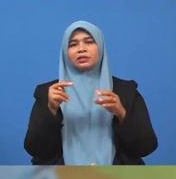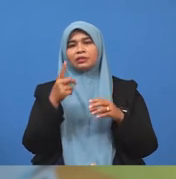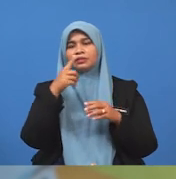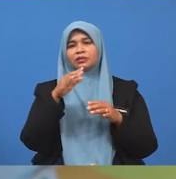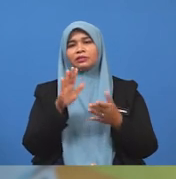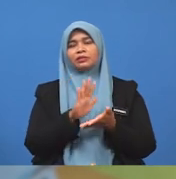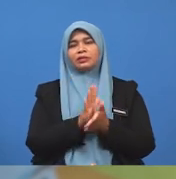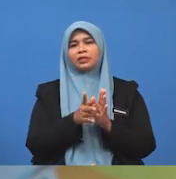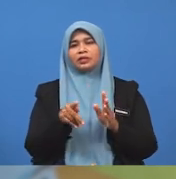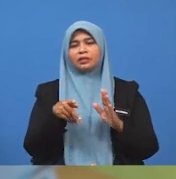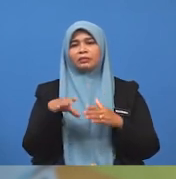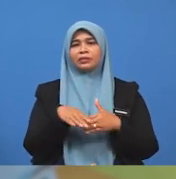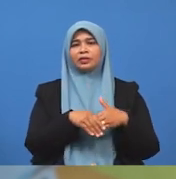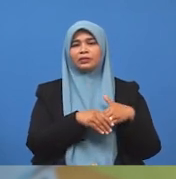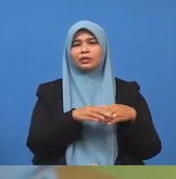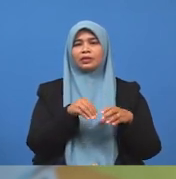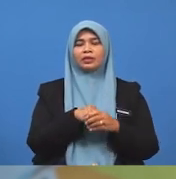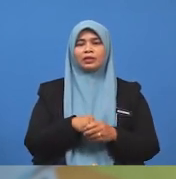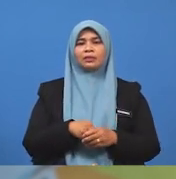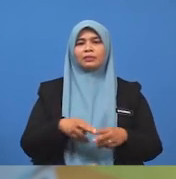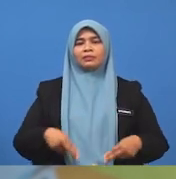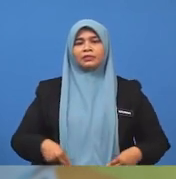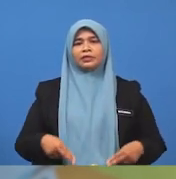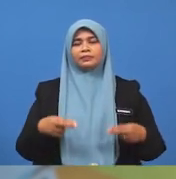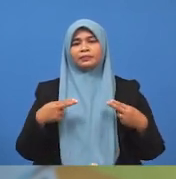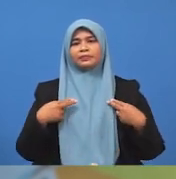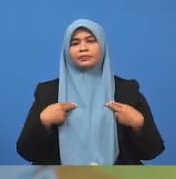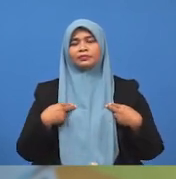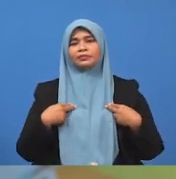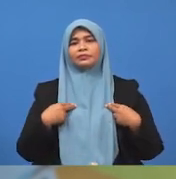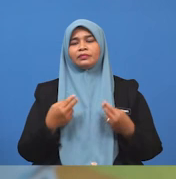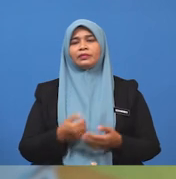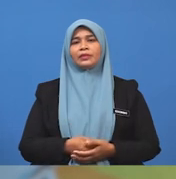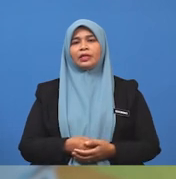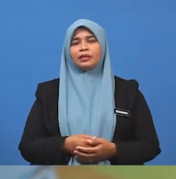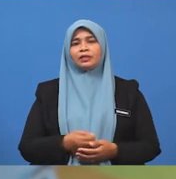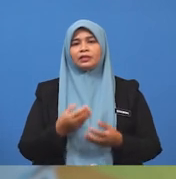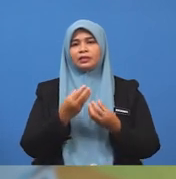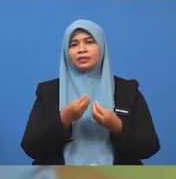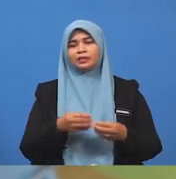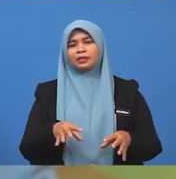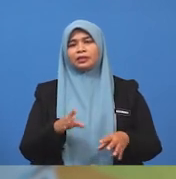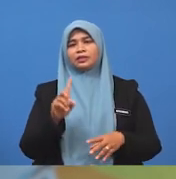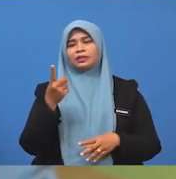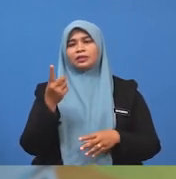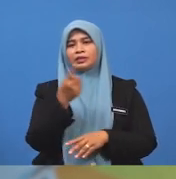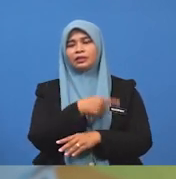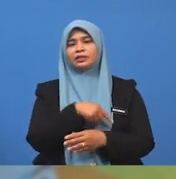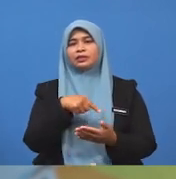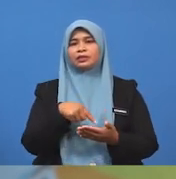panduan dalam kehidupan Insyaallah Baiklah sekian saja perkongsian pembelajaran kita pada hari ini